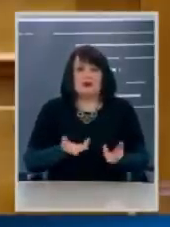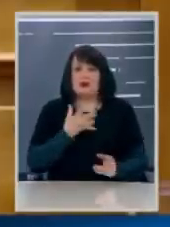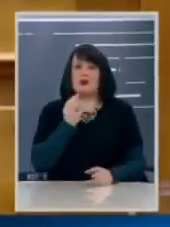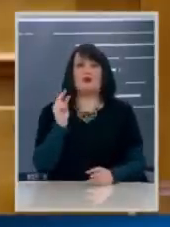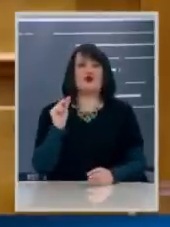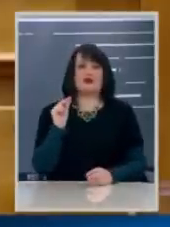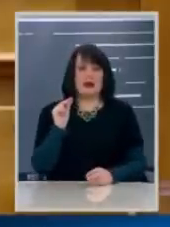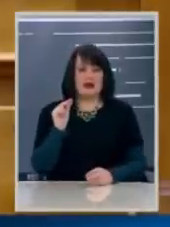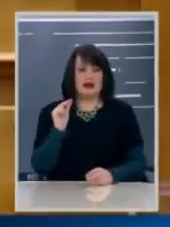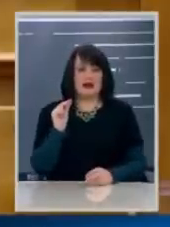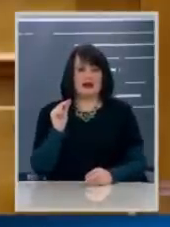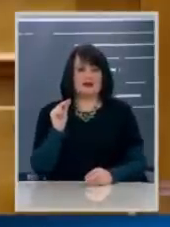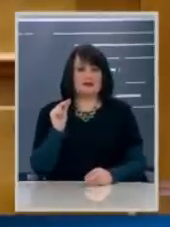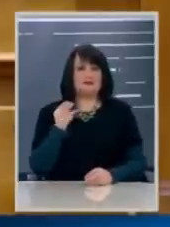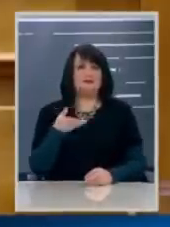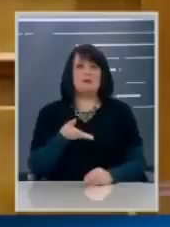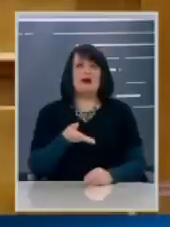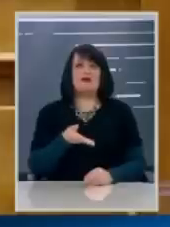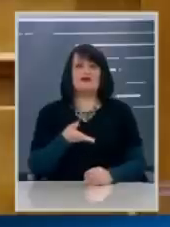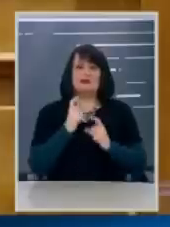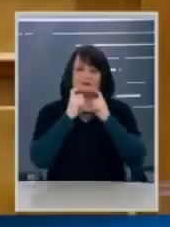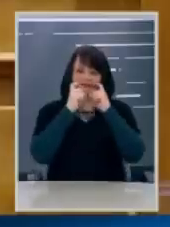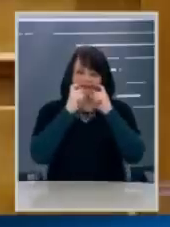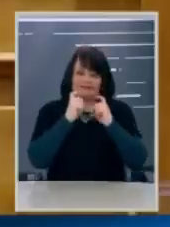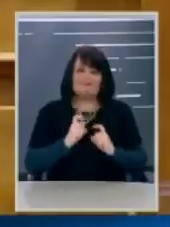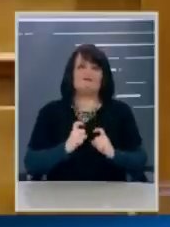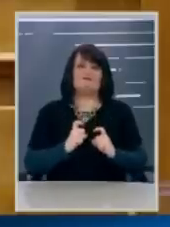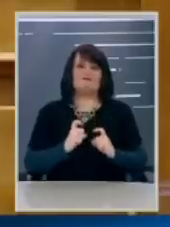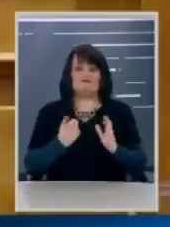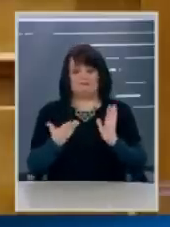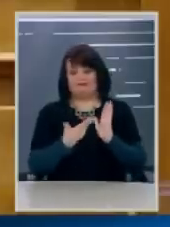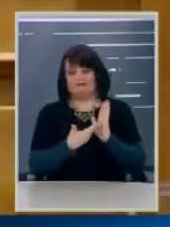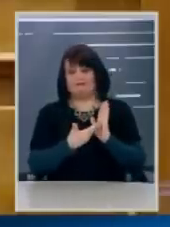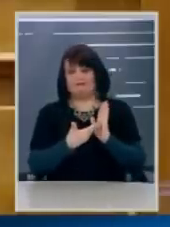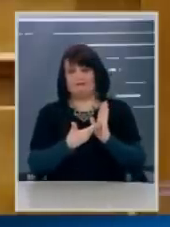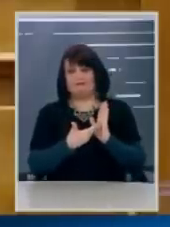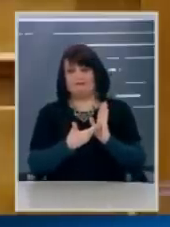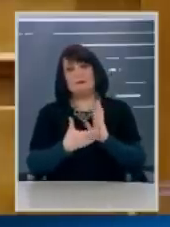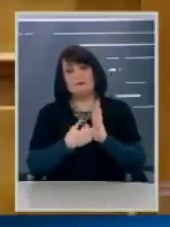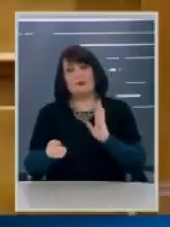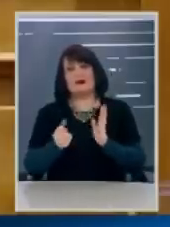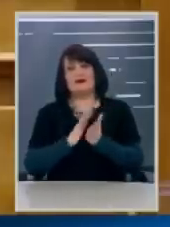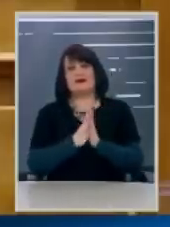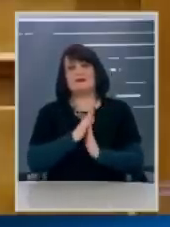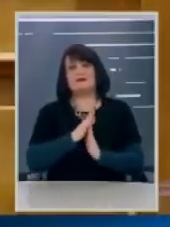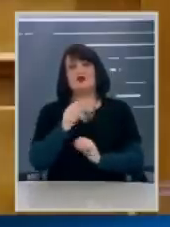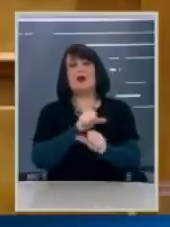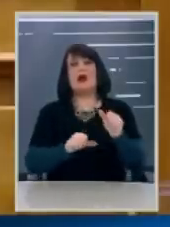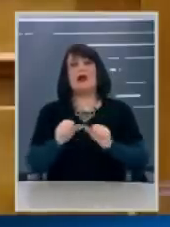είτε κάτι το οποίο εξαναγκάζεστε εκ των πραγμάτων να το πάρετε πίσω.